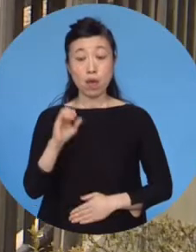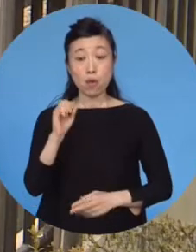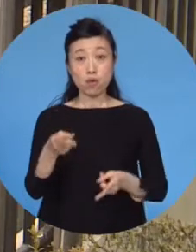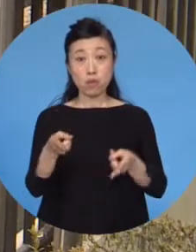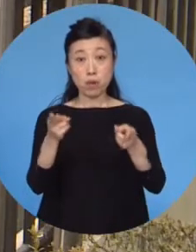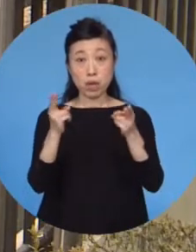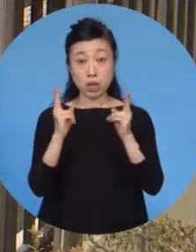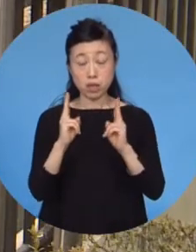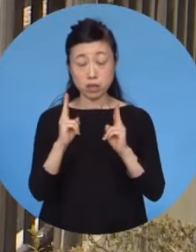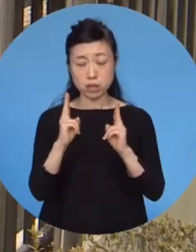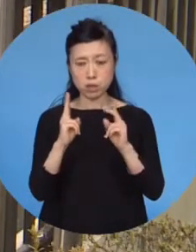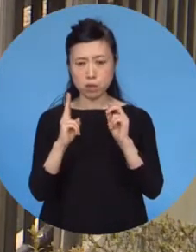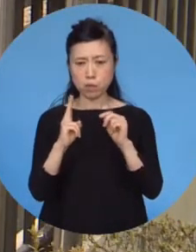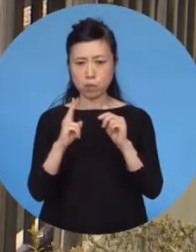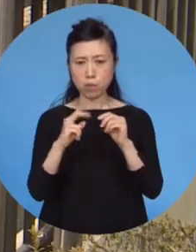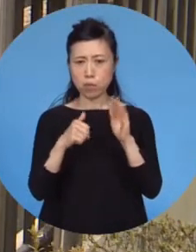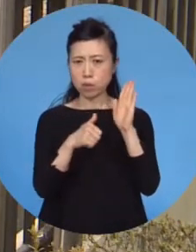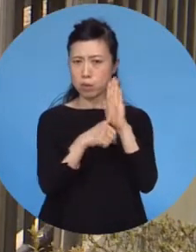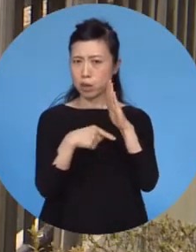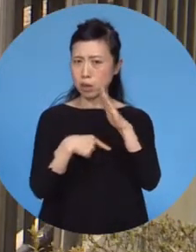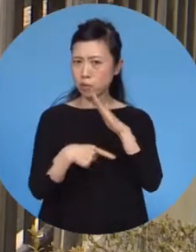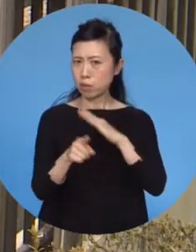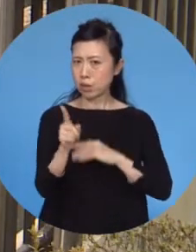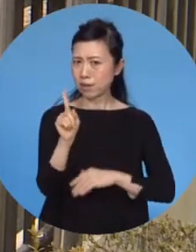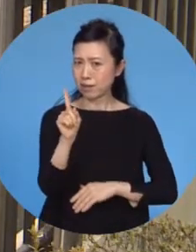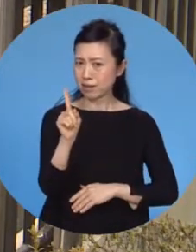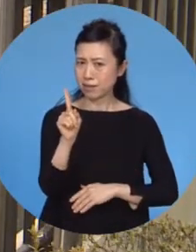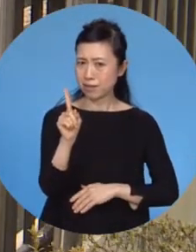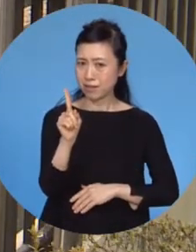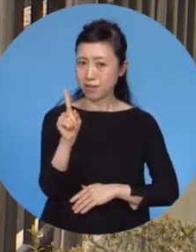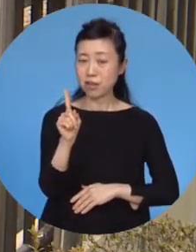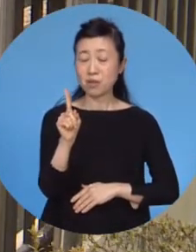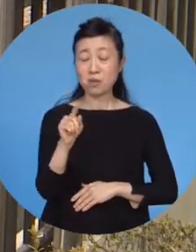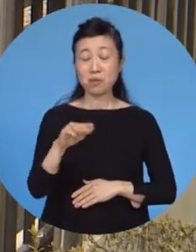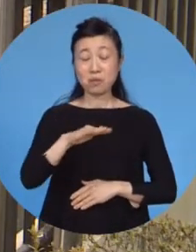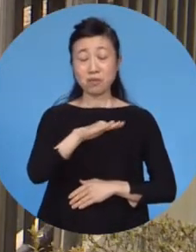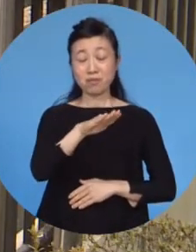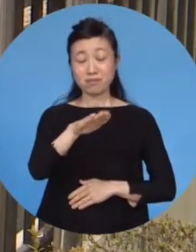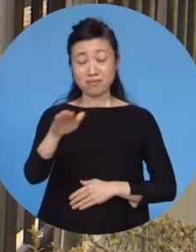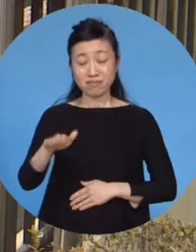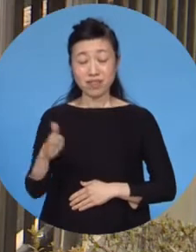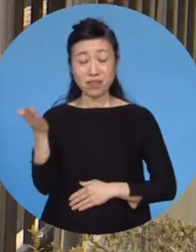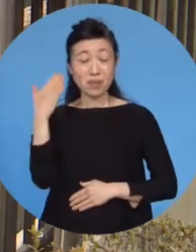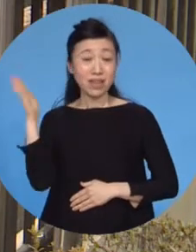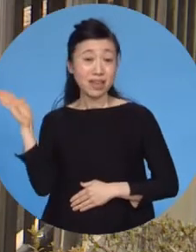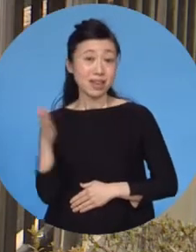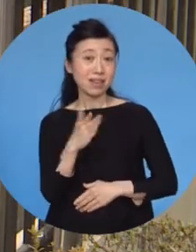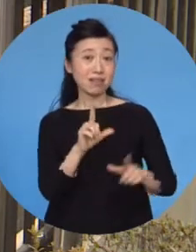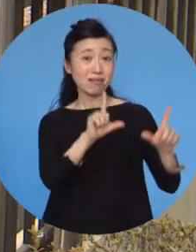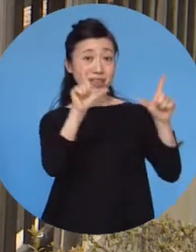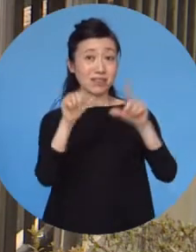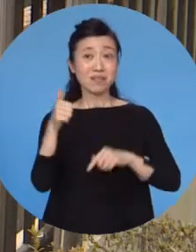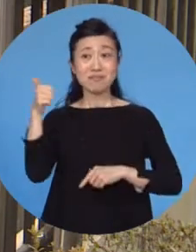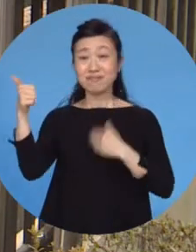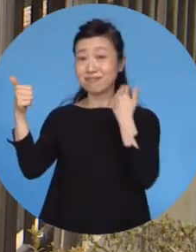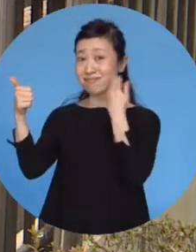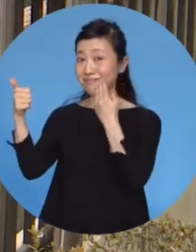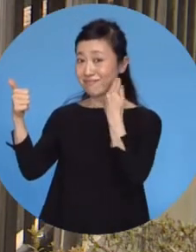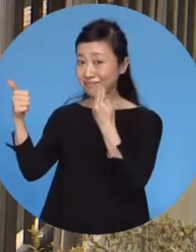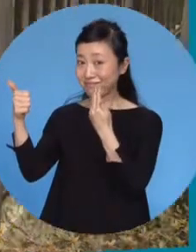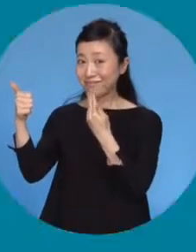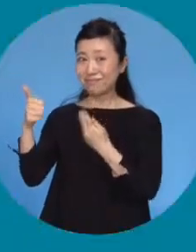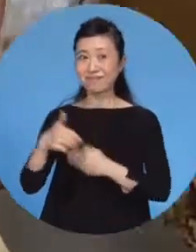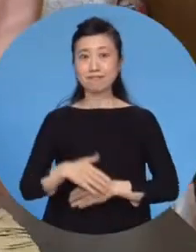って 奥前橋、一体どんな由来なんでしょうか？この地域に昔から住んでいる方にお話を伺ってみましょう。